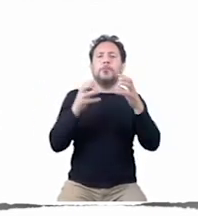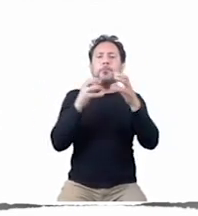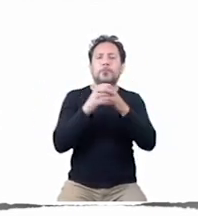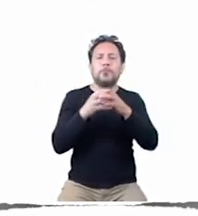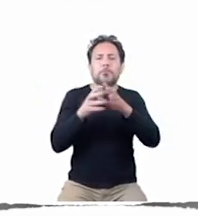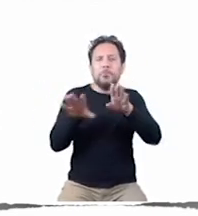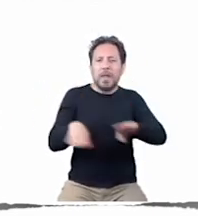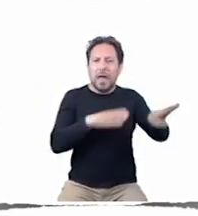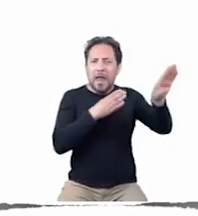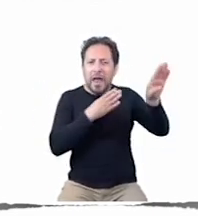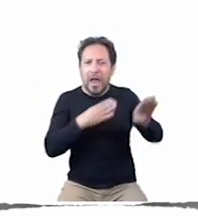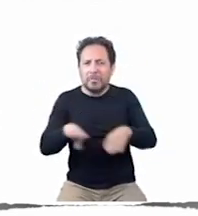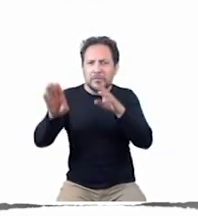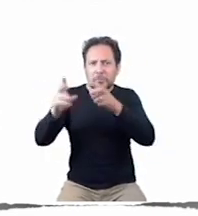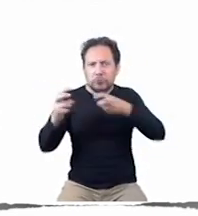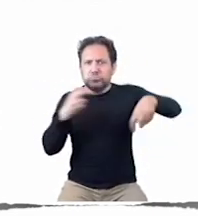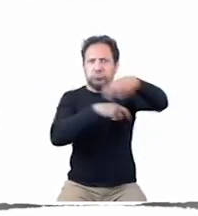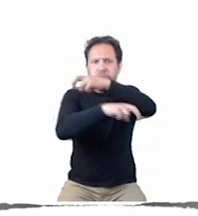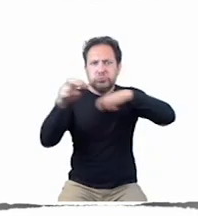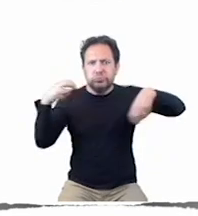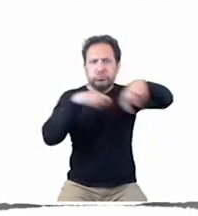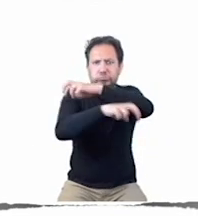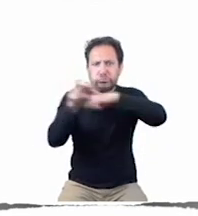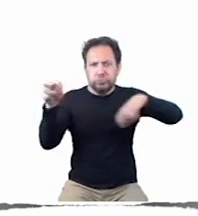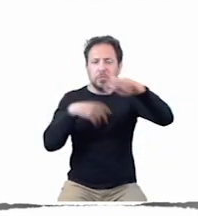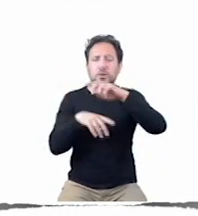ondolavano aggrappati alle tende.